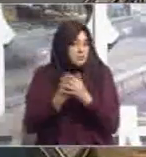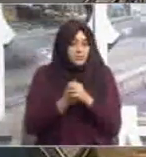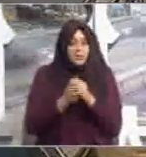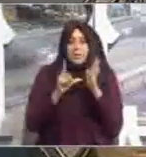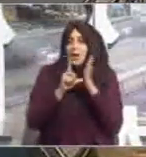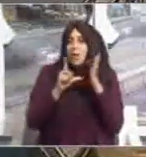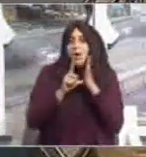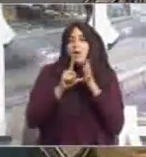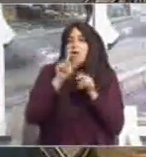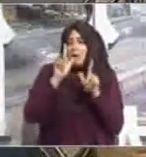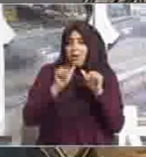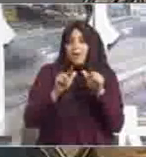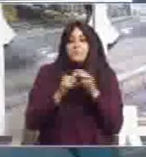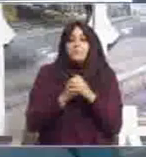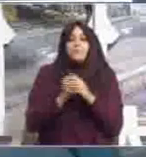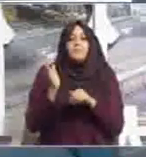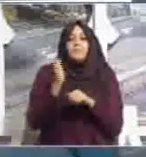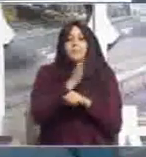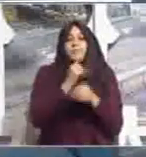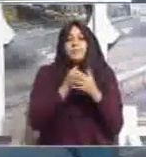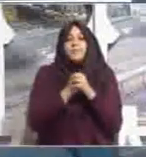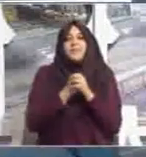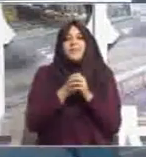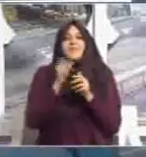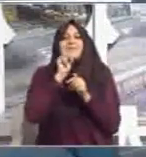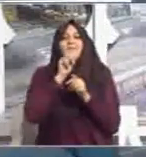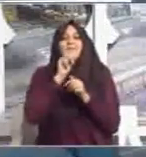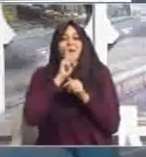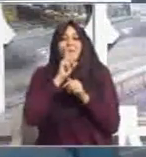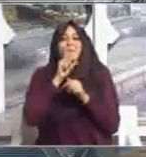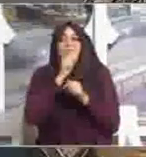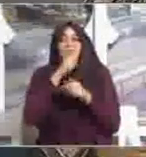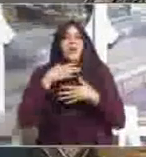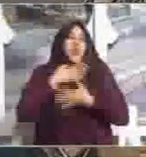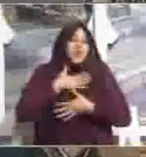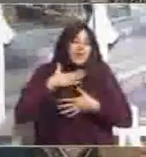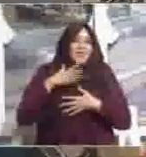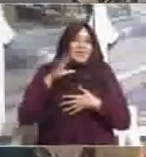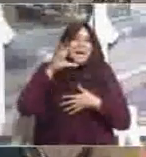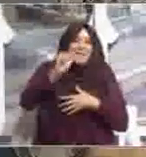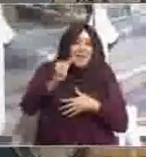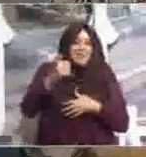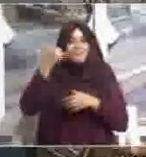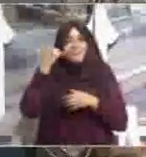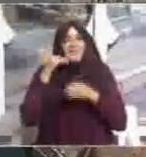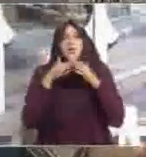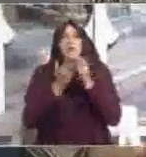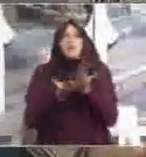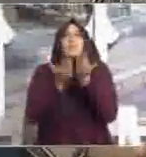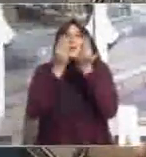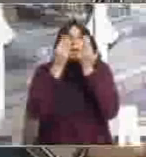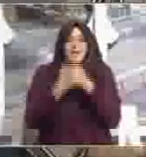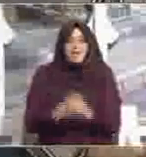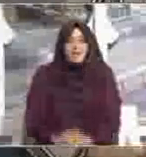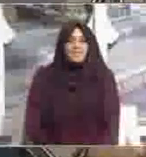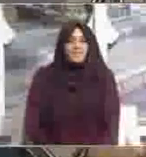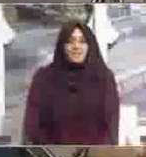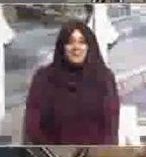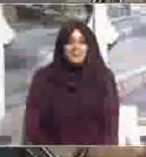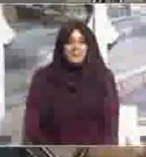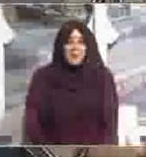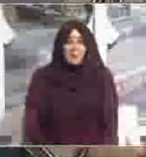لما تمكنت من الاتصال بالحصة وتطلب الدعاء ربي يحفظها إن شاء الله ويعطيها وش